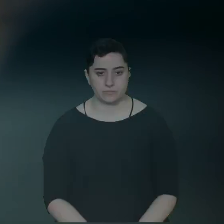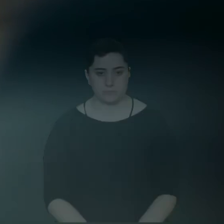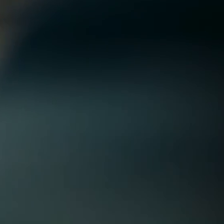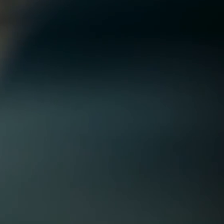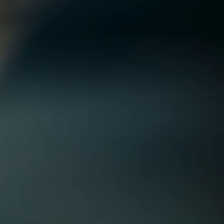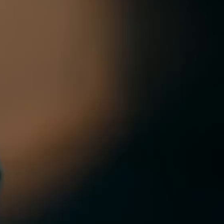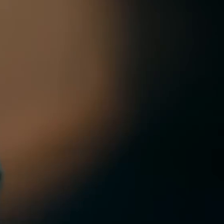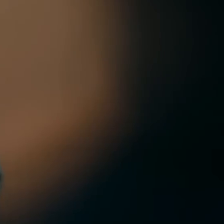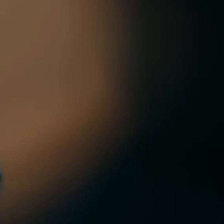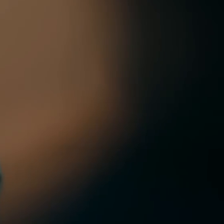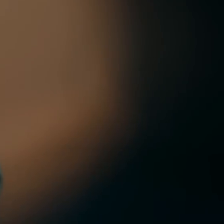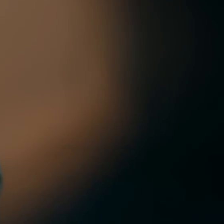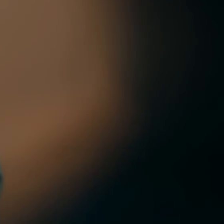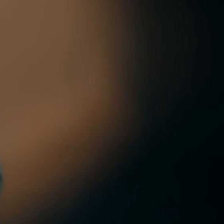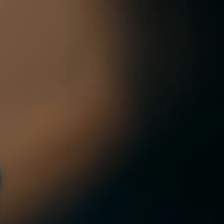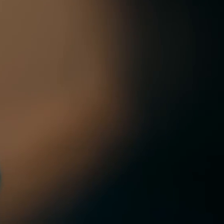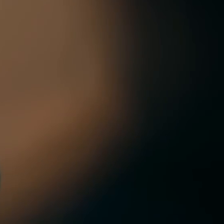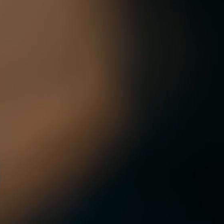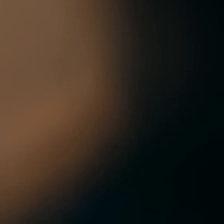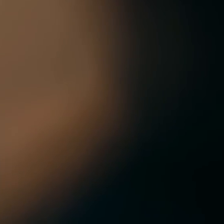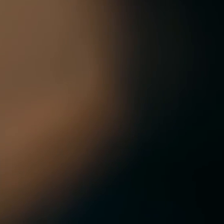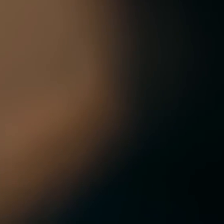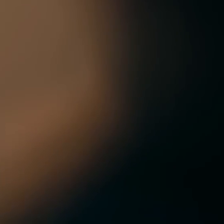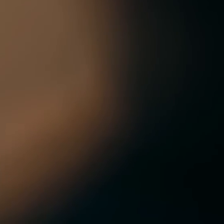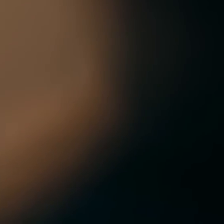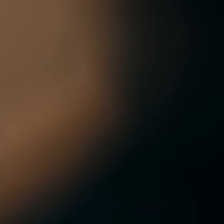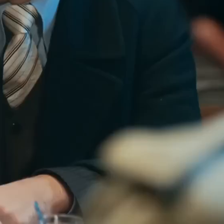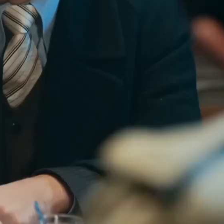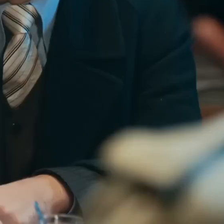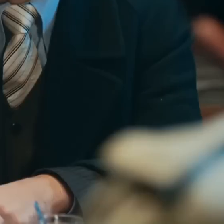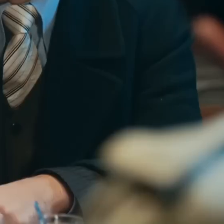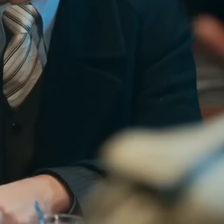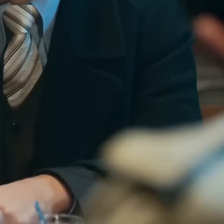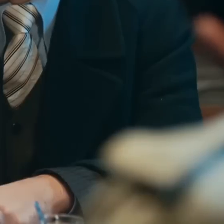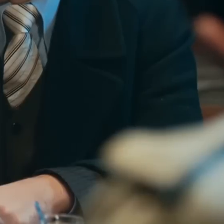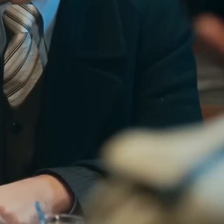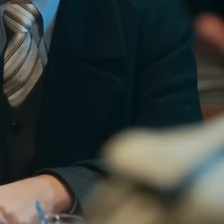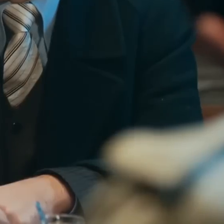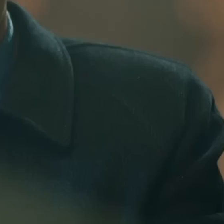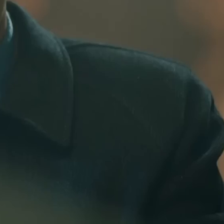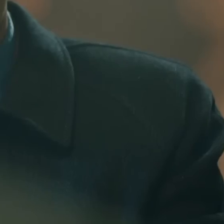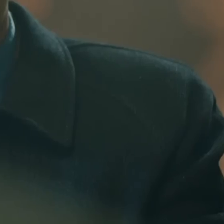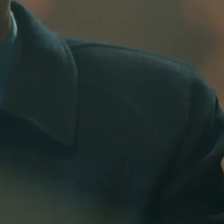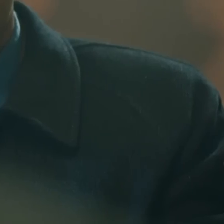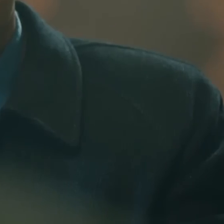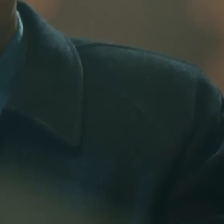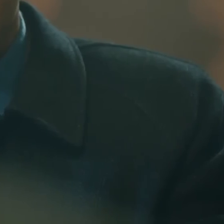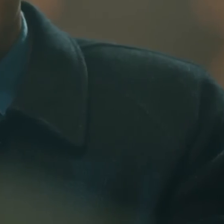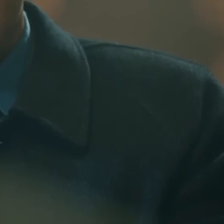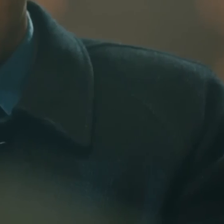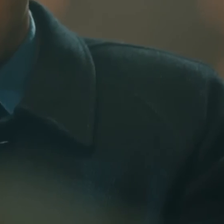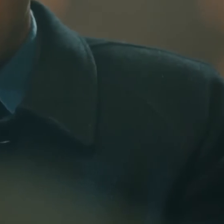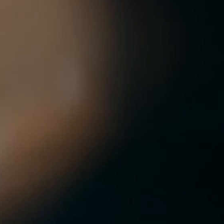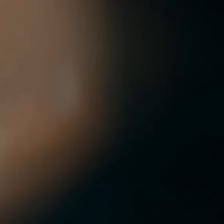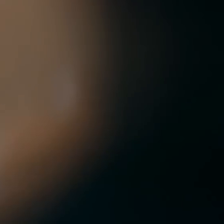etmenin verdiği mutlulukla baş salladı. Cahit yenilmiş, vazgeçmiş, gözlerini kapatırken Sait kaygıyla bakıyor ikizine.